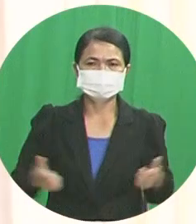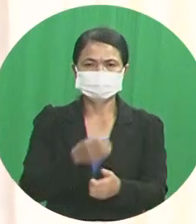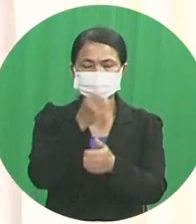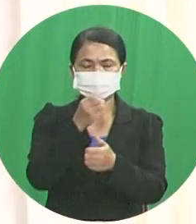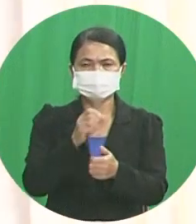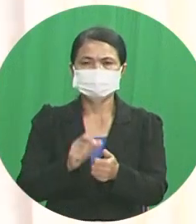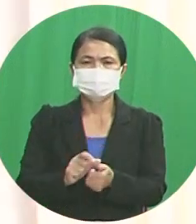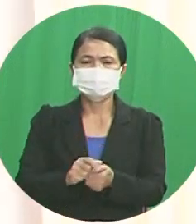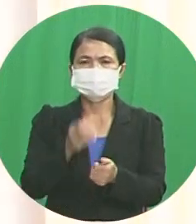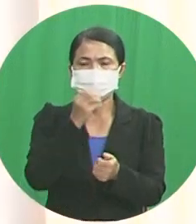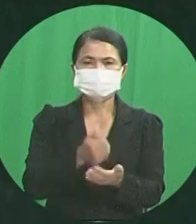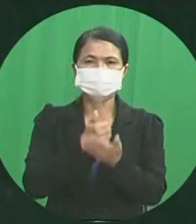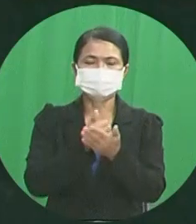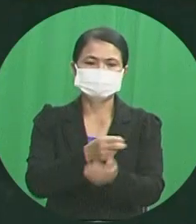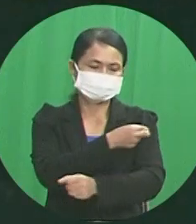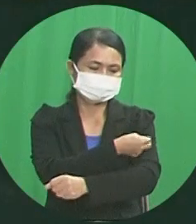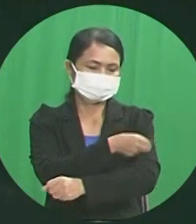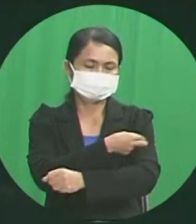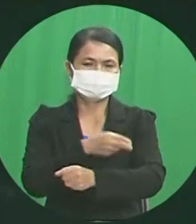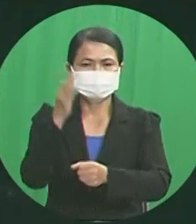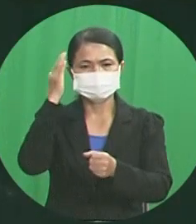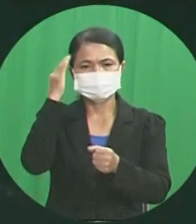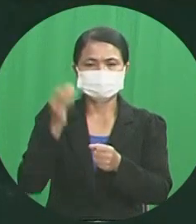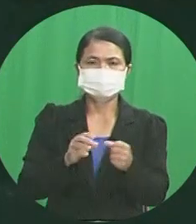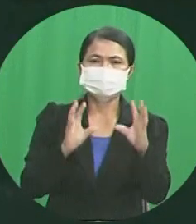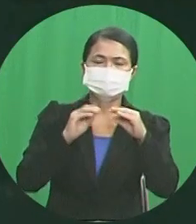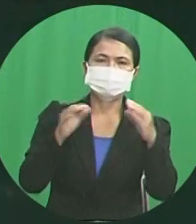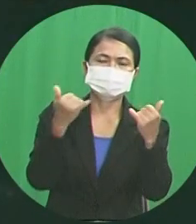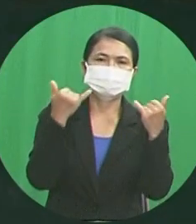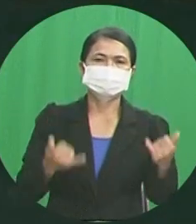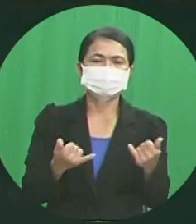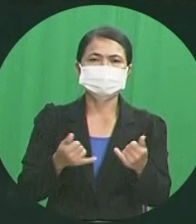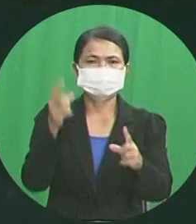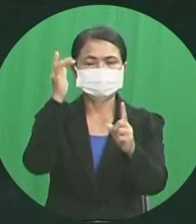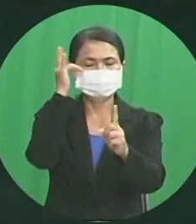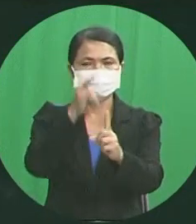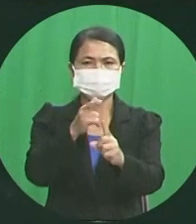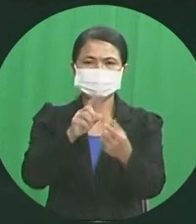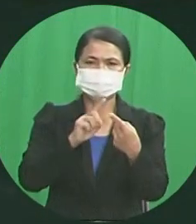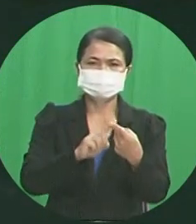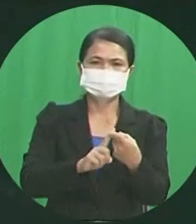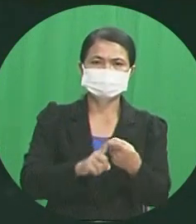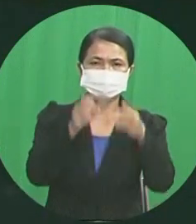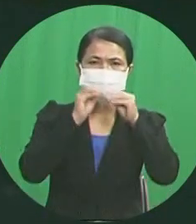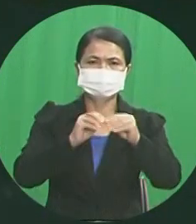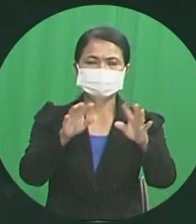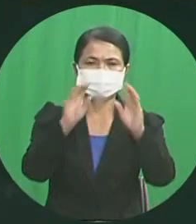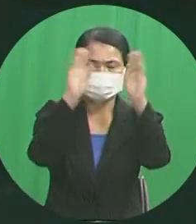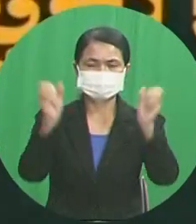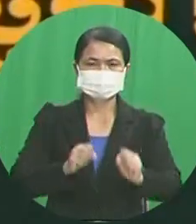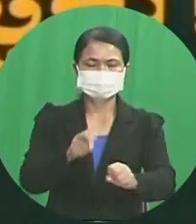បៀងនិងអាហារូបត្ថម្ភនិងសុខាភិបាលបានឲ្យដឹងថាកិច្ចប្រជុំថ្ងៃនេះមានគោលបំណងទី1ផ្សព្វផ្សាយយុទ្ធសា